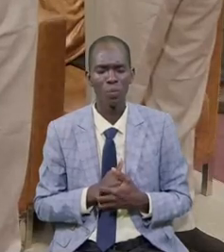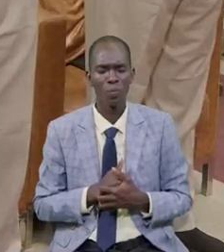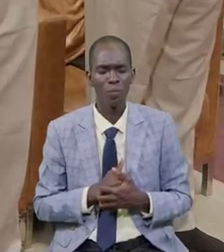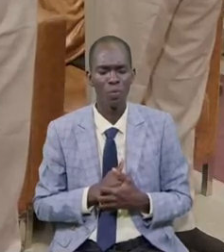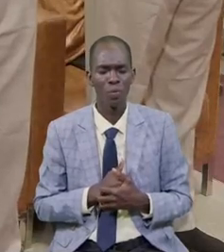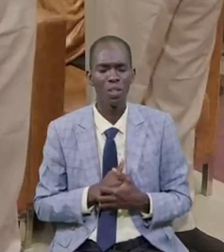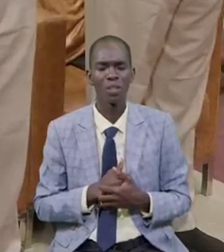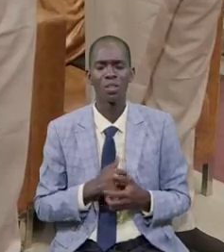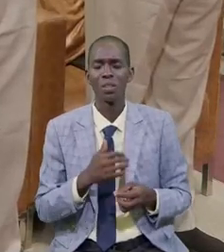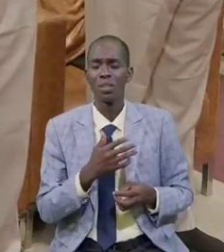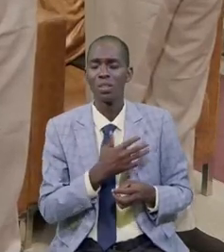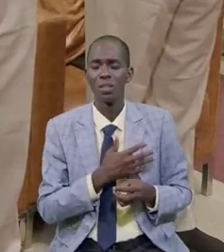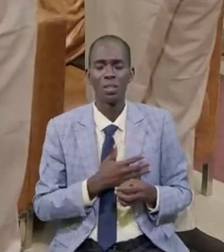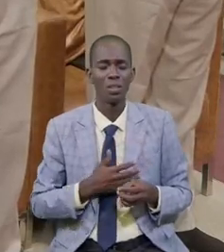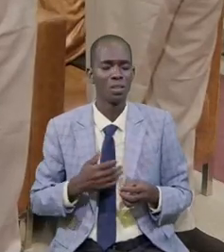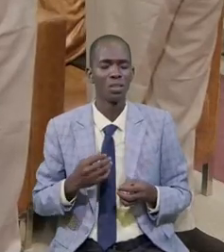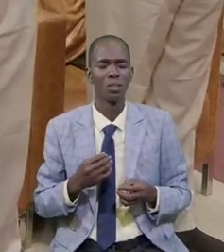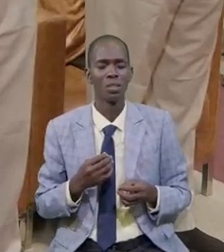c'est la langue qui vous vend